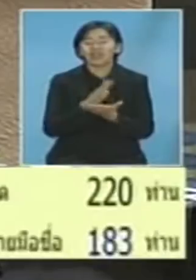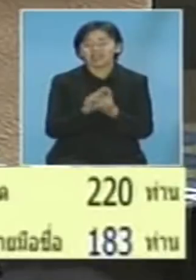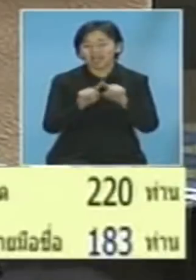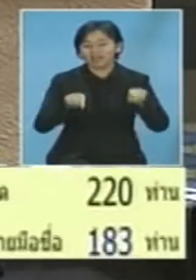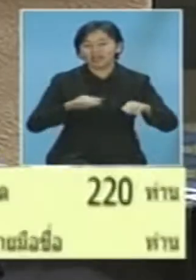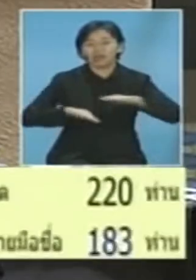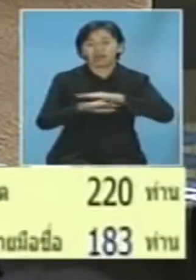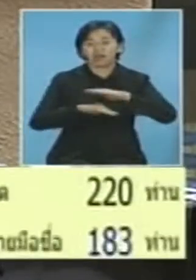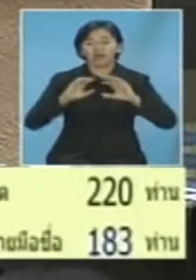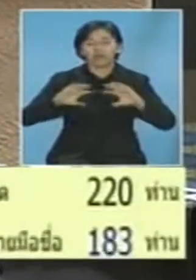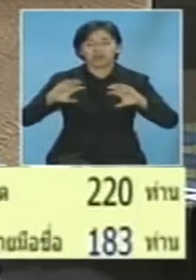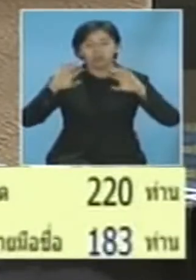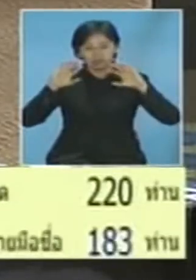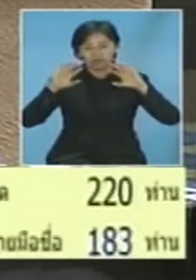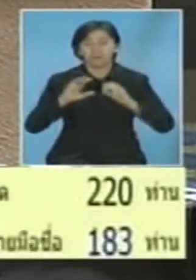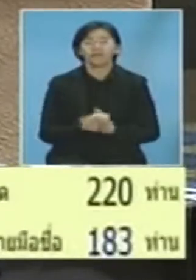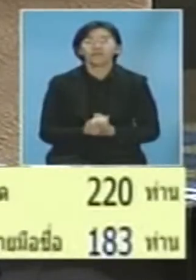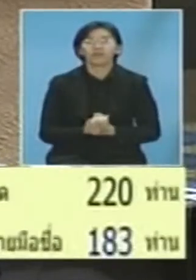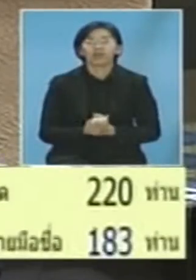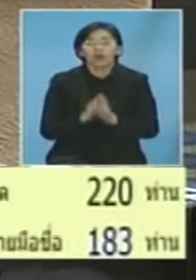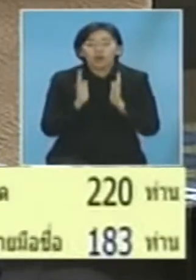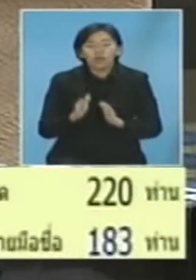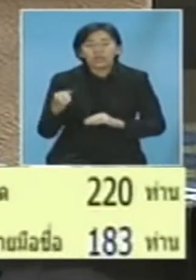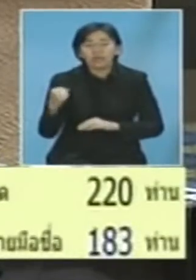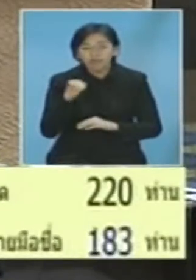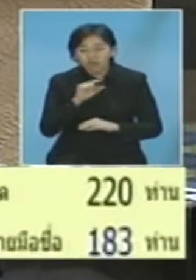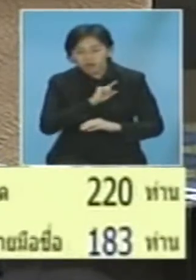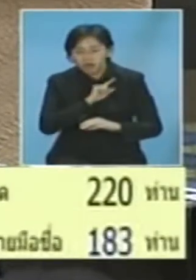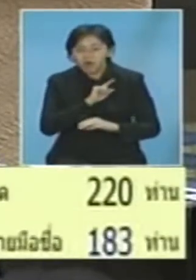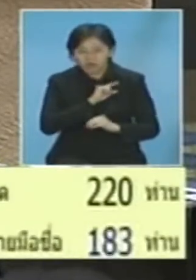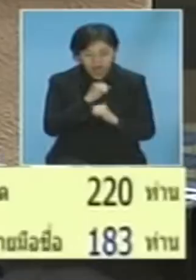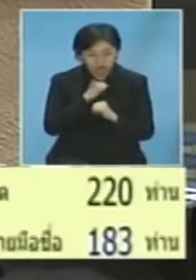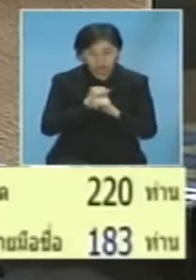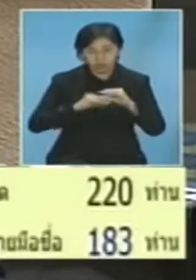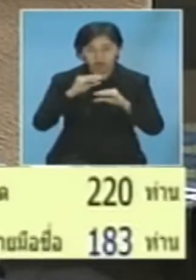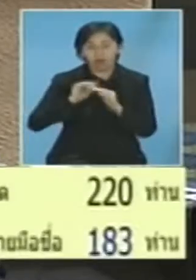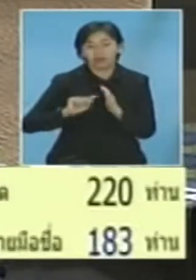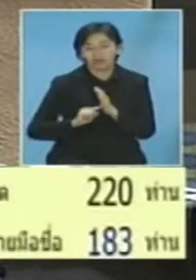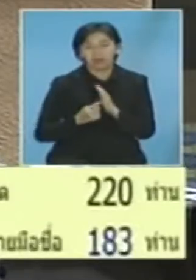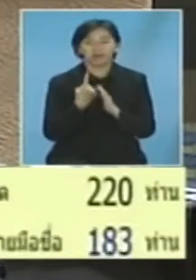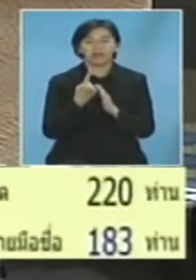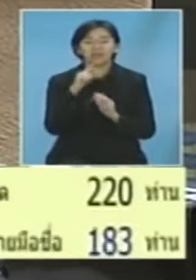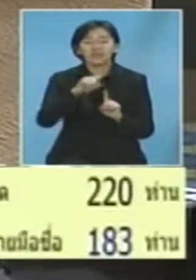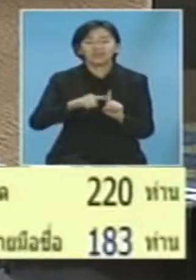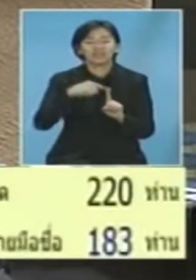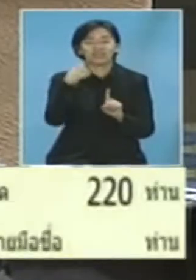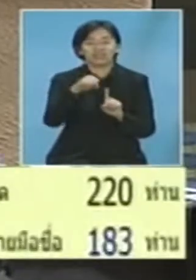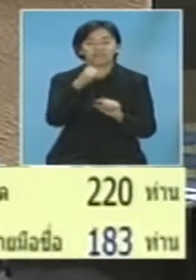การซึ่งดำเนินการโดยผู้มีอำนาจหน้าที่ตั้งแต่เริ่มโครงการเมื่อเดือนตุลา